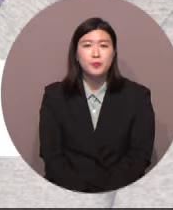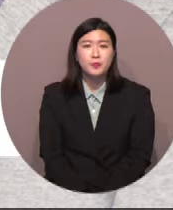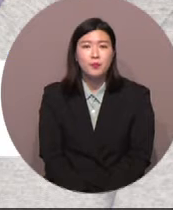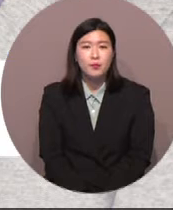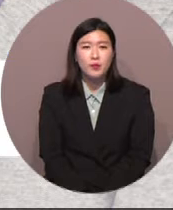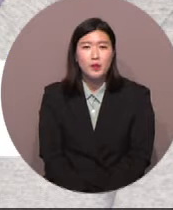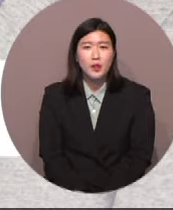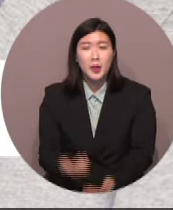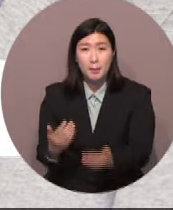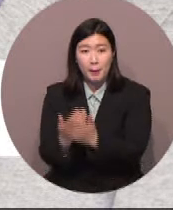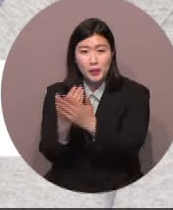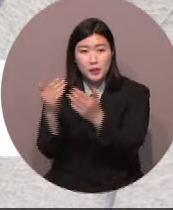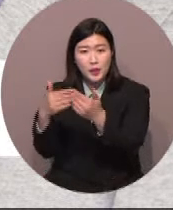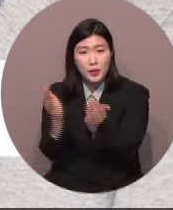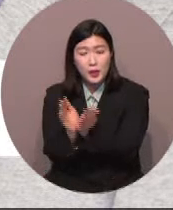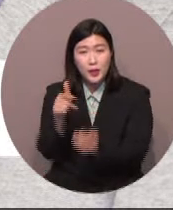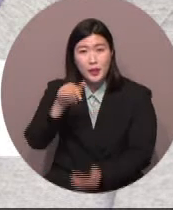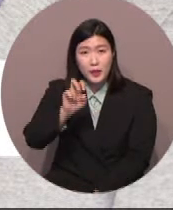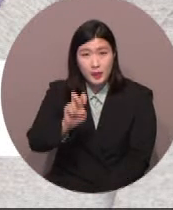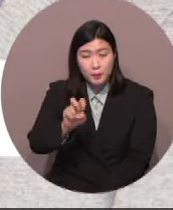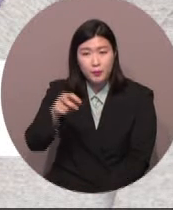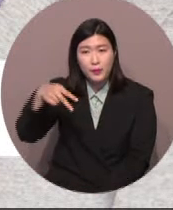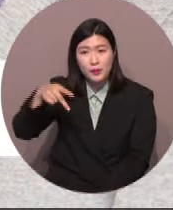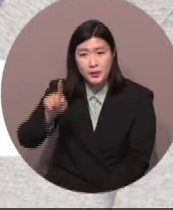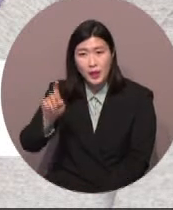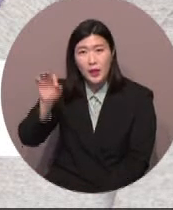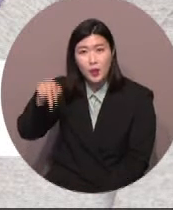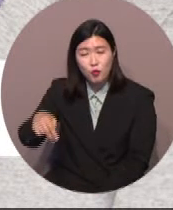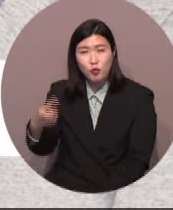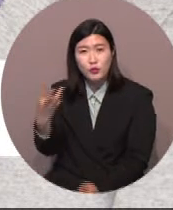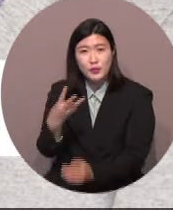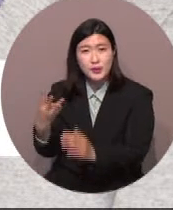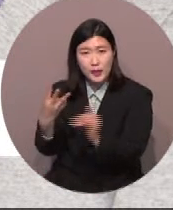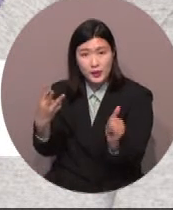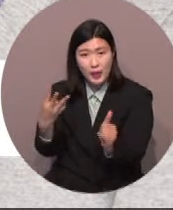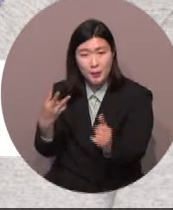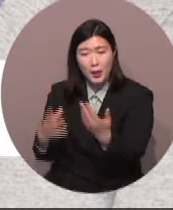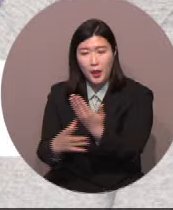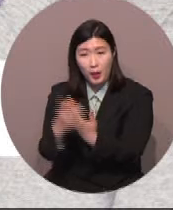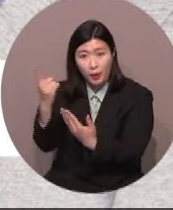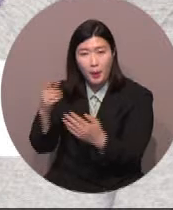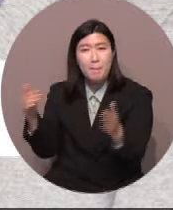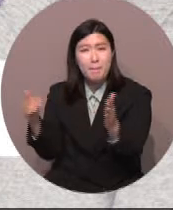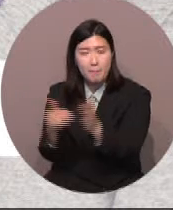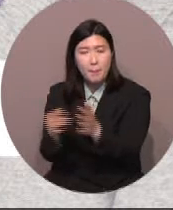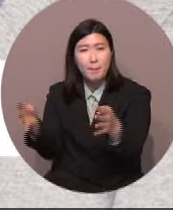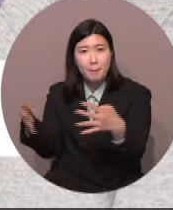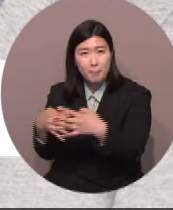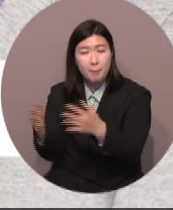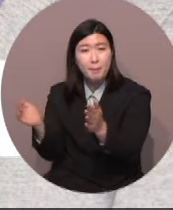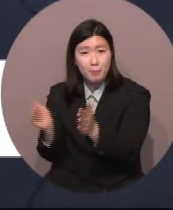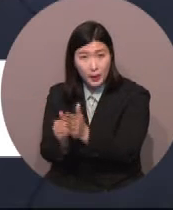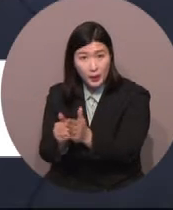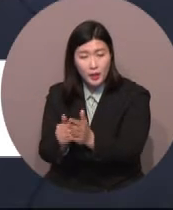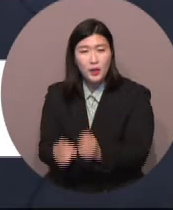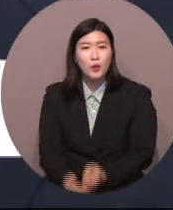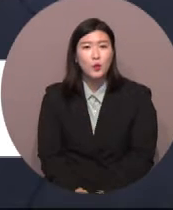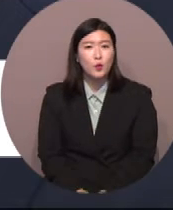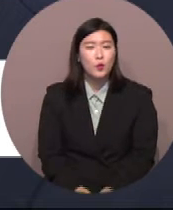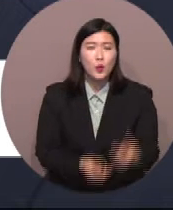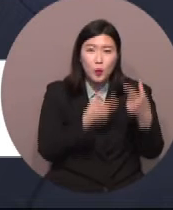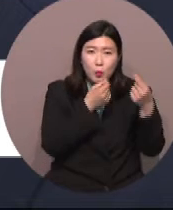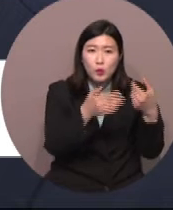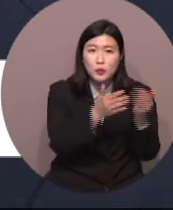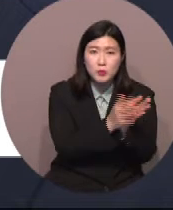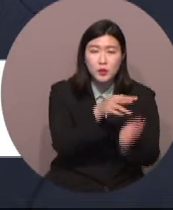진보진영 인 김대용 사진 숙 이 문상 등 예비 후보 3명은 최근 단일화의 합의했으며 앞서 보수 즉